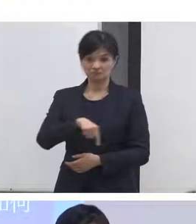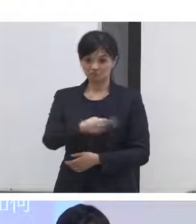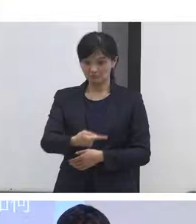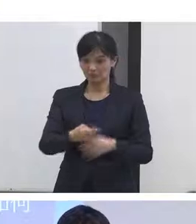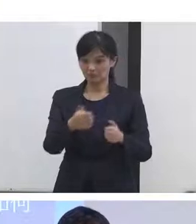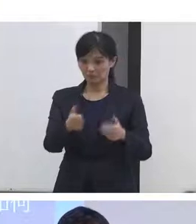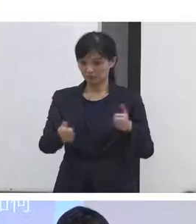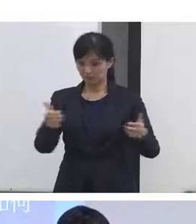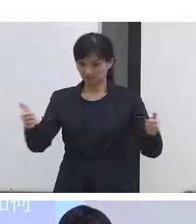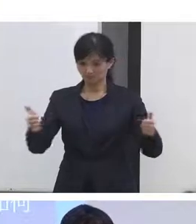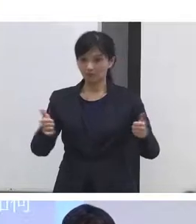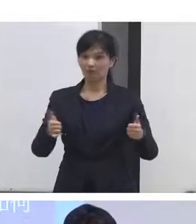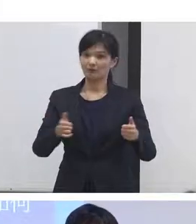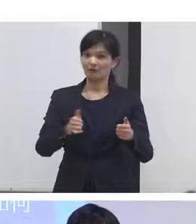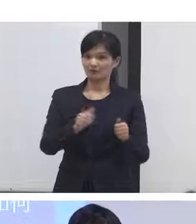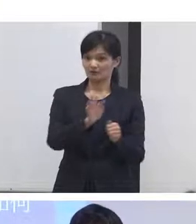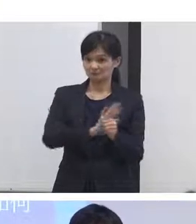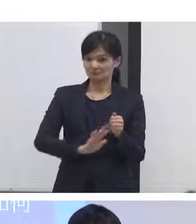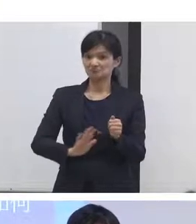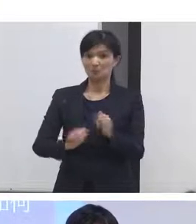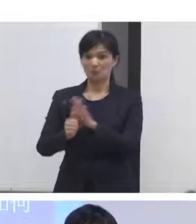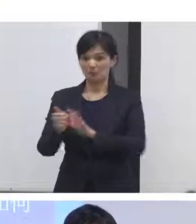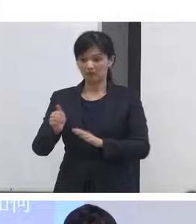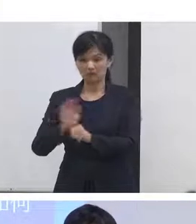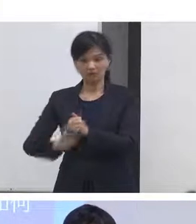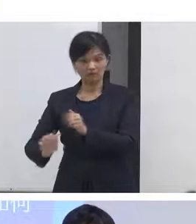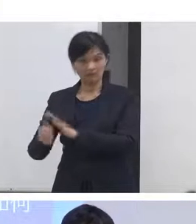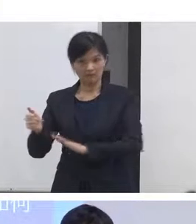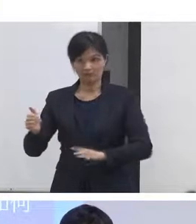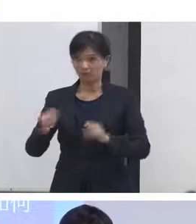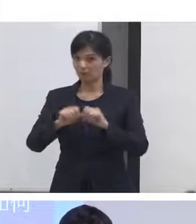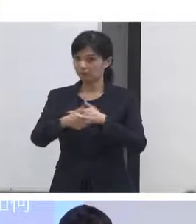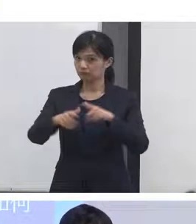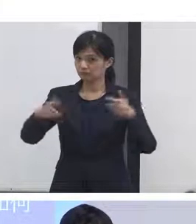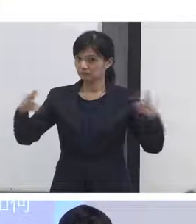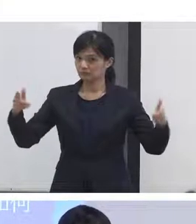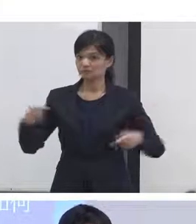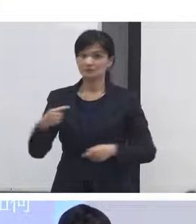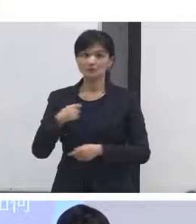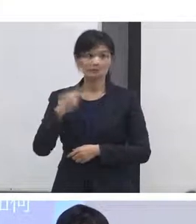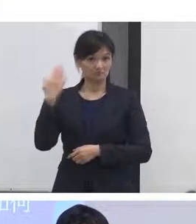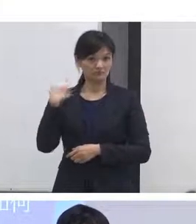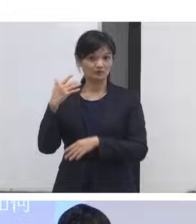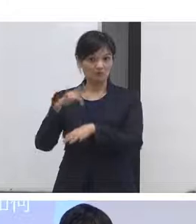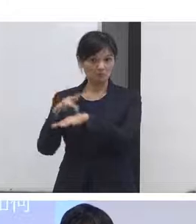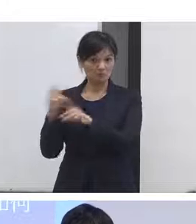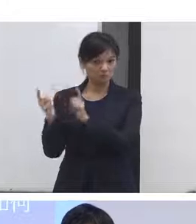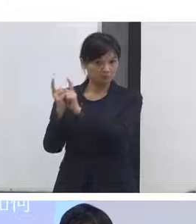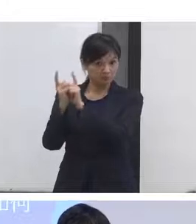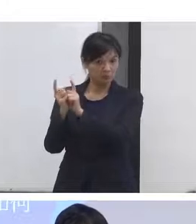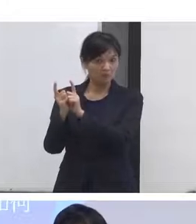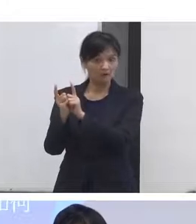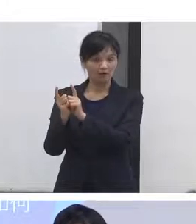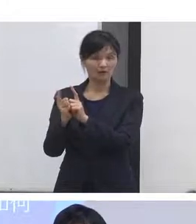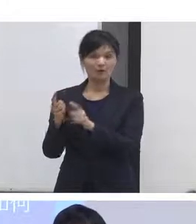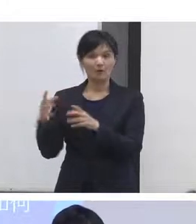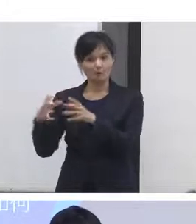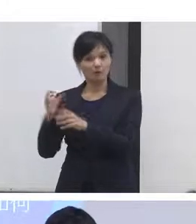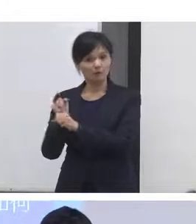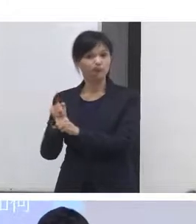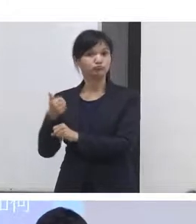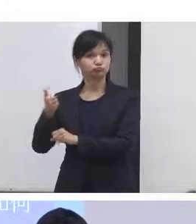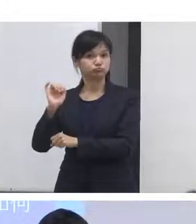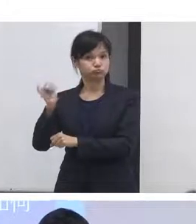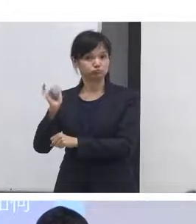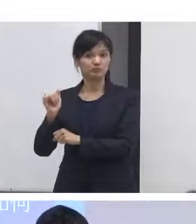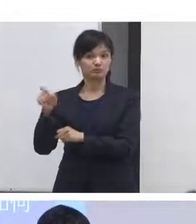体的心态。所以我自己跟接触过很多政府单位的心态，就会发现差落差很大。有合作起来非常愉快，就是他的心态